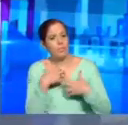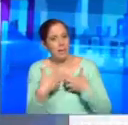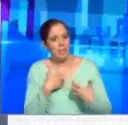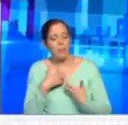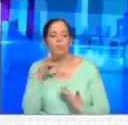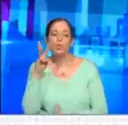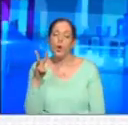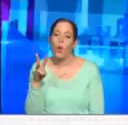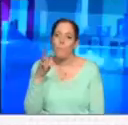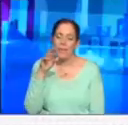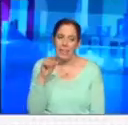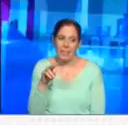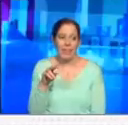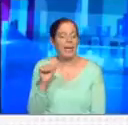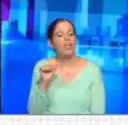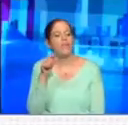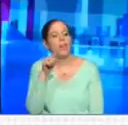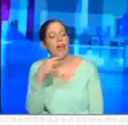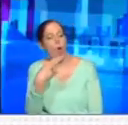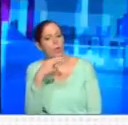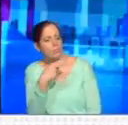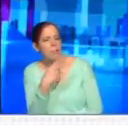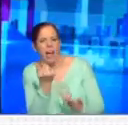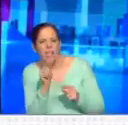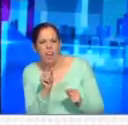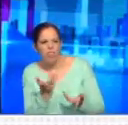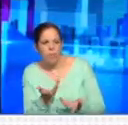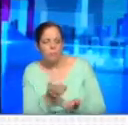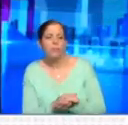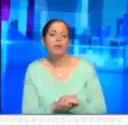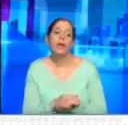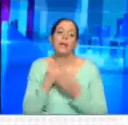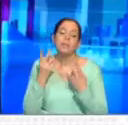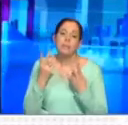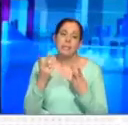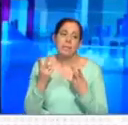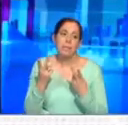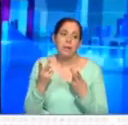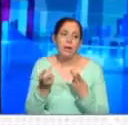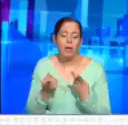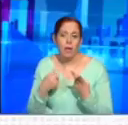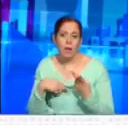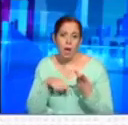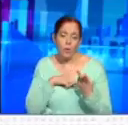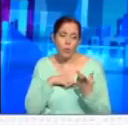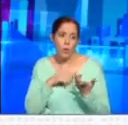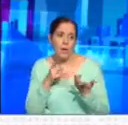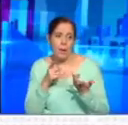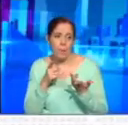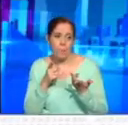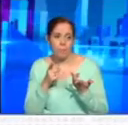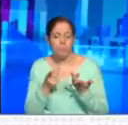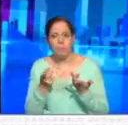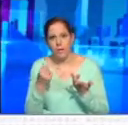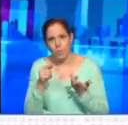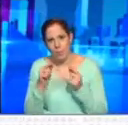שלומי אדרי ואילה הויזמן, ערב טוב. שלום. אז מה היה שם בדיוק? בעצם הנוסעים עלו לקו שהם